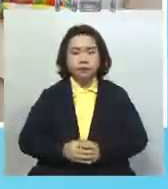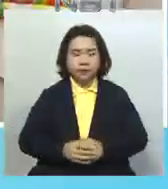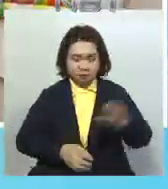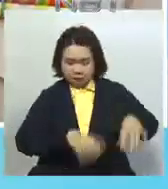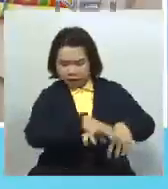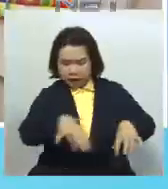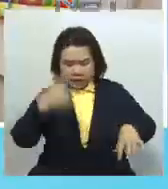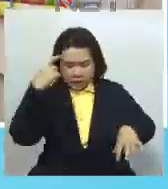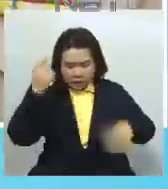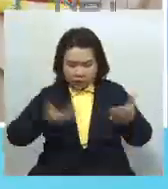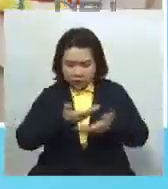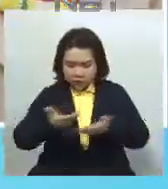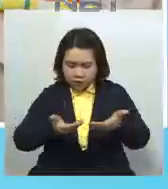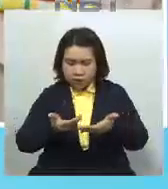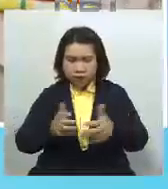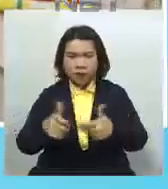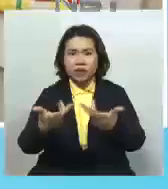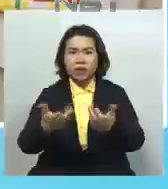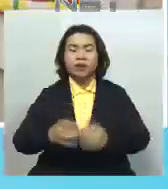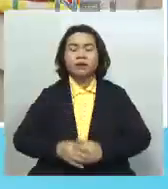ของกระทรวงทรัพยากรธรรมชาติและสิ่งแวดล้อมครับท่าน